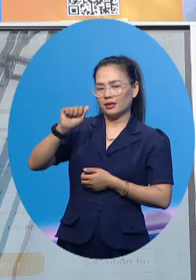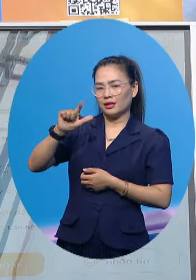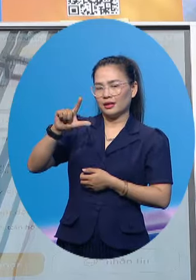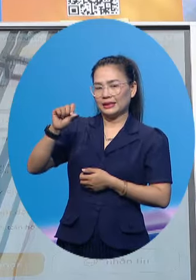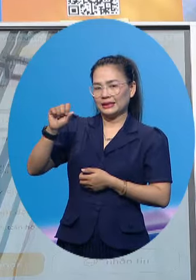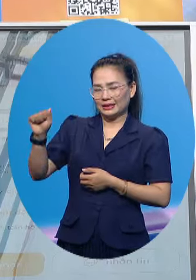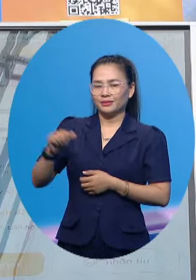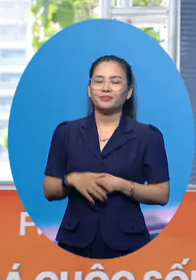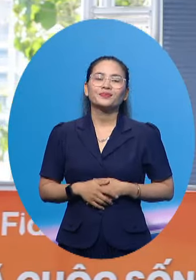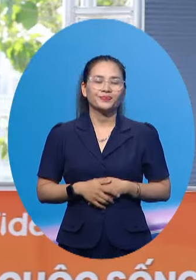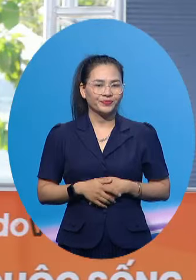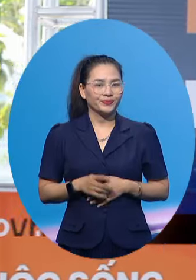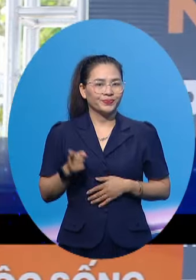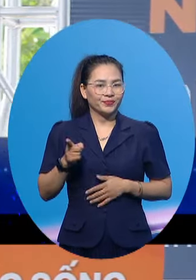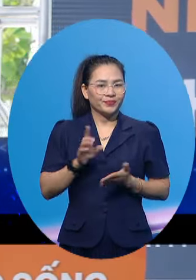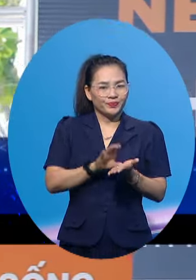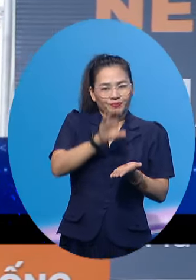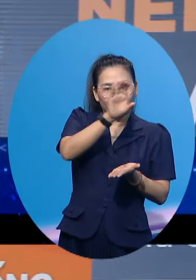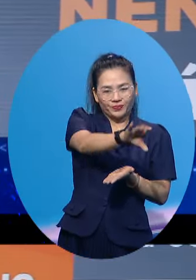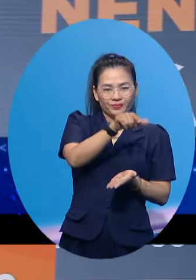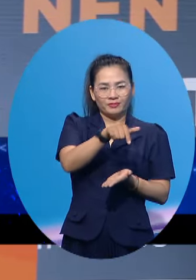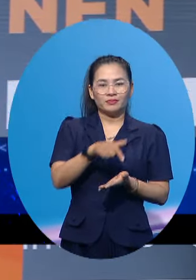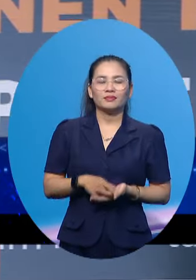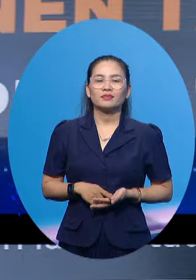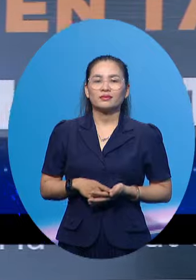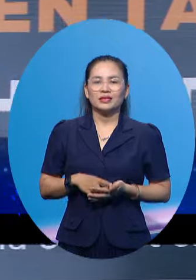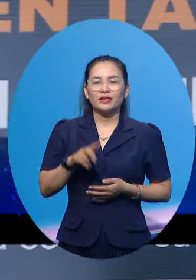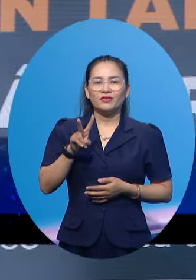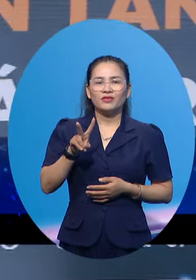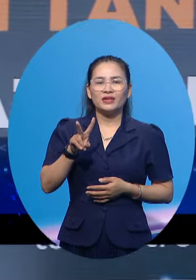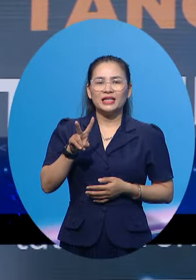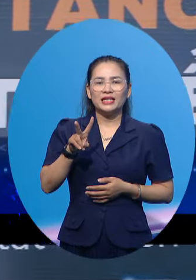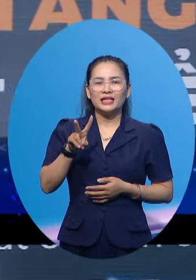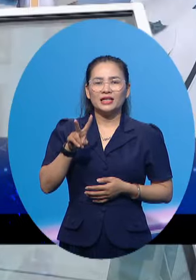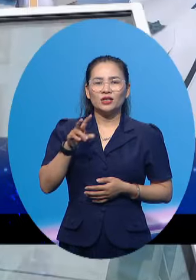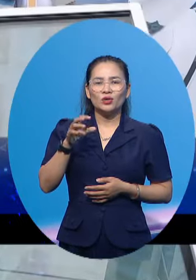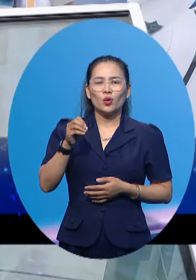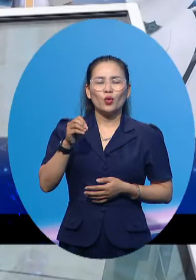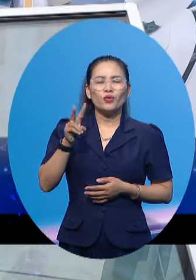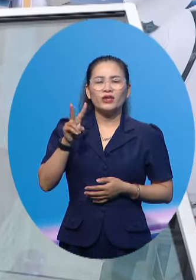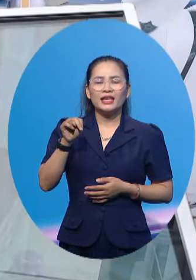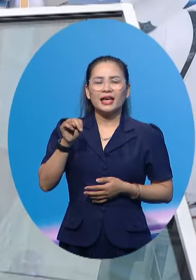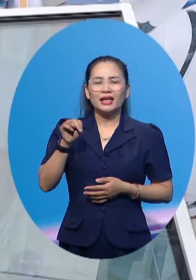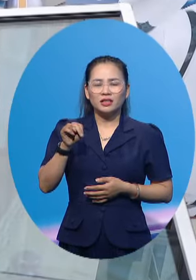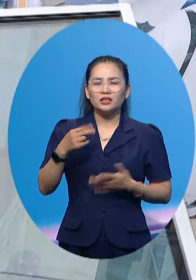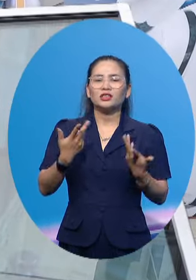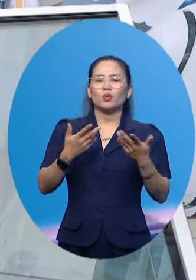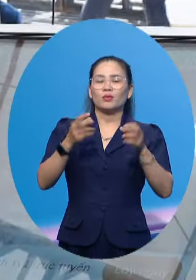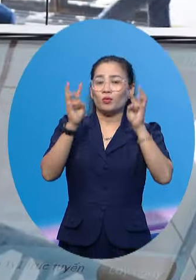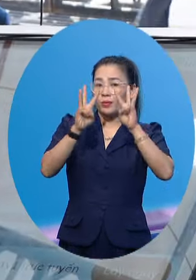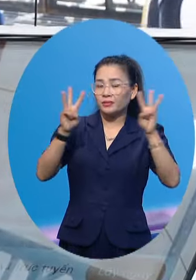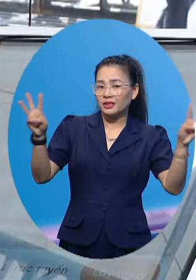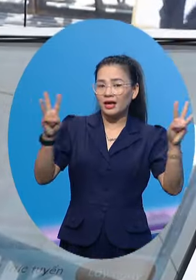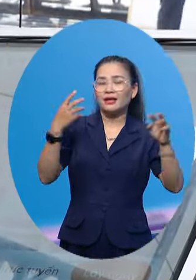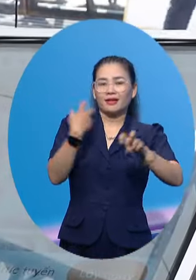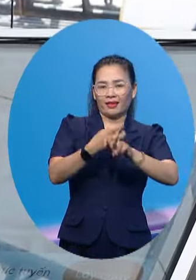Toya Việt Nam với vai trò là nhà đầu tư chủ lực cho FidoVN, nền tảng tích hợp dịch vụ nhà ở và phát triển nguồn nhân lực đầu tiên tại Việt